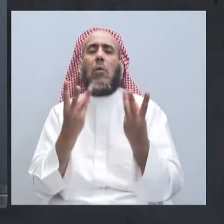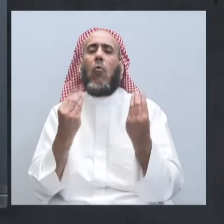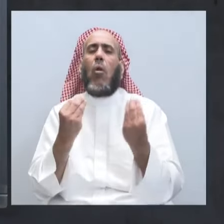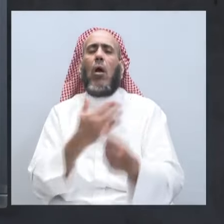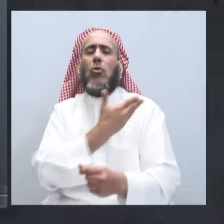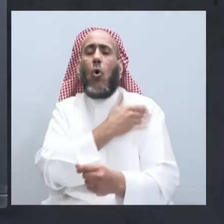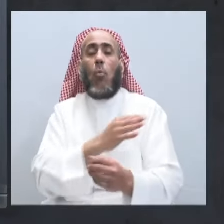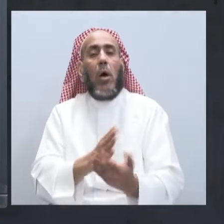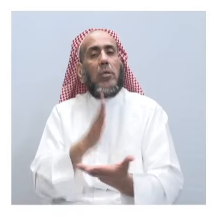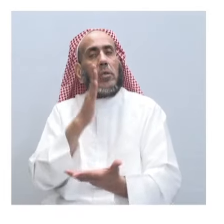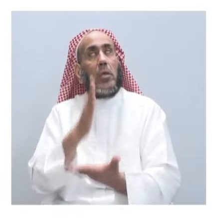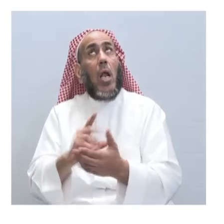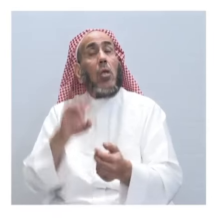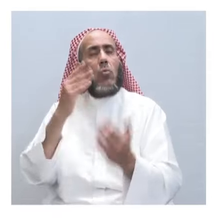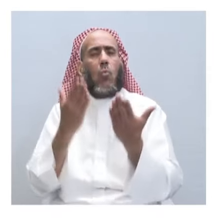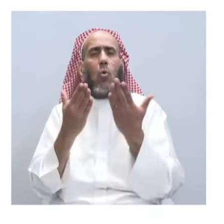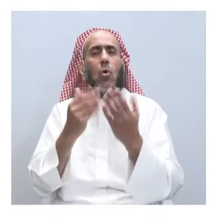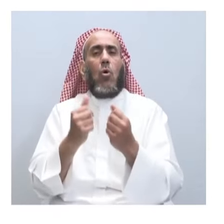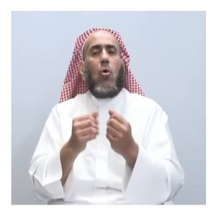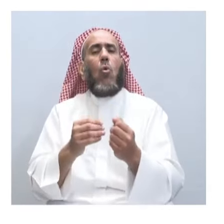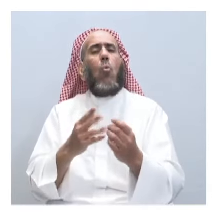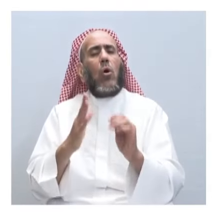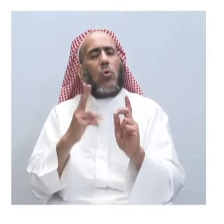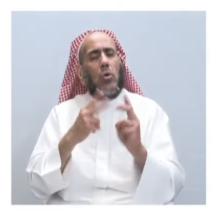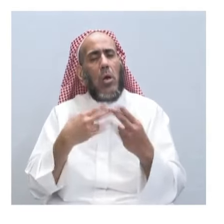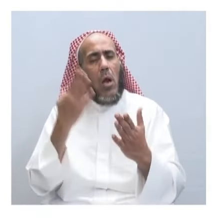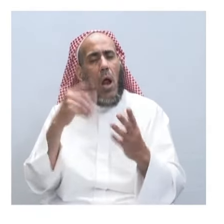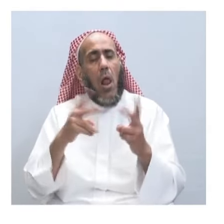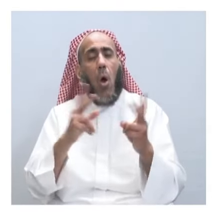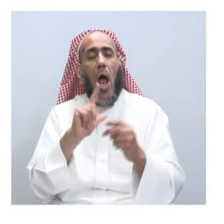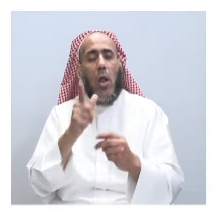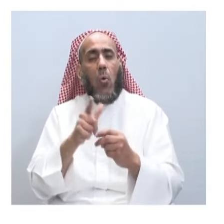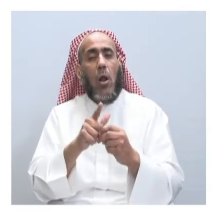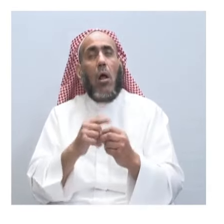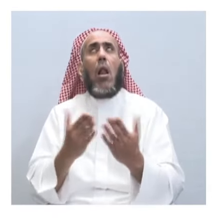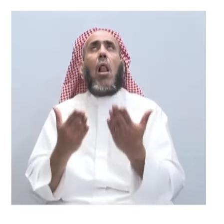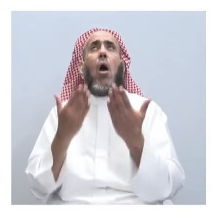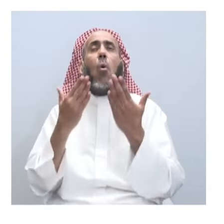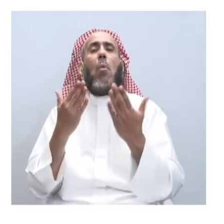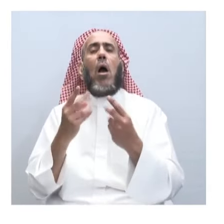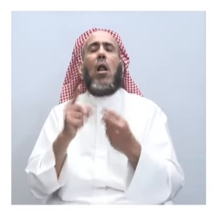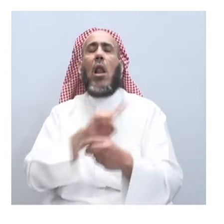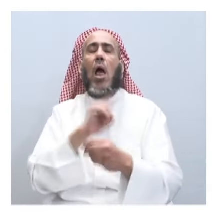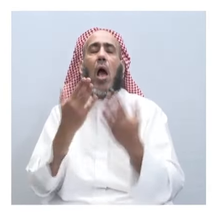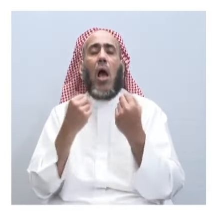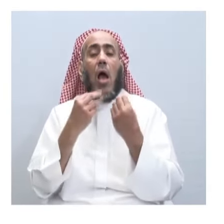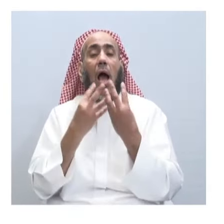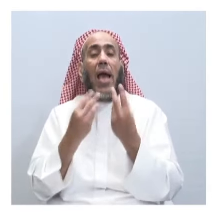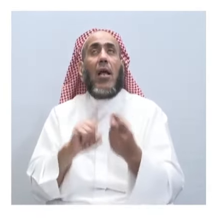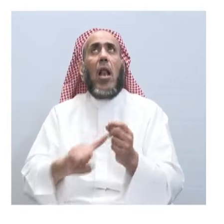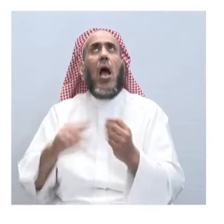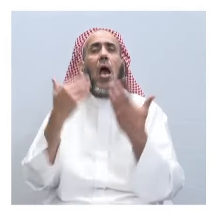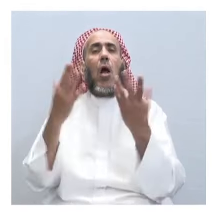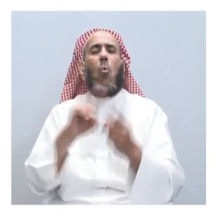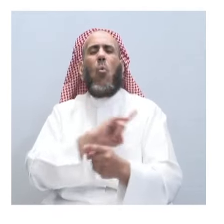توبه صادقه لله عز وجل ويسن ان يقول احسنتم اللهم لا خير الا خيرك